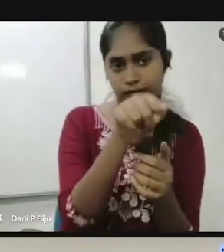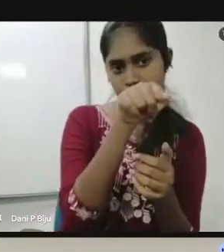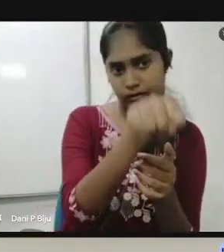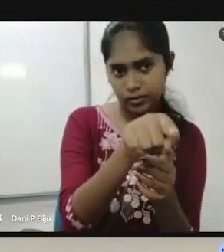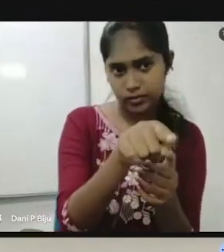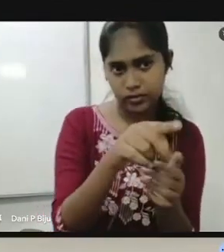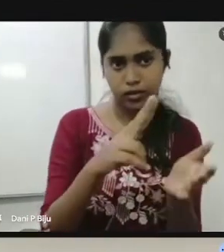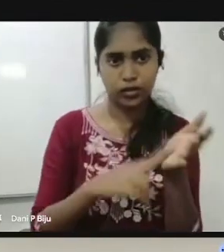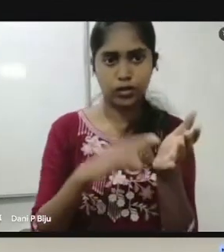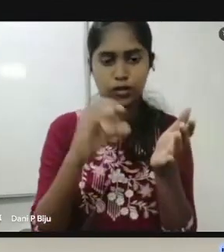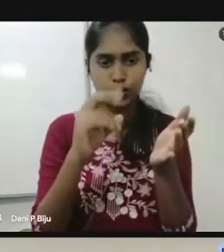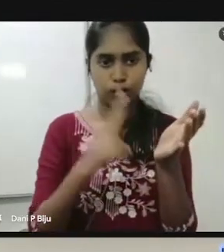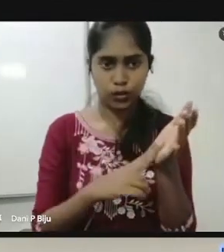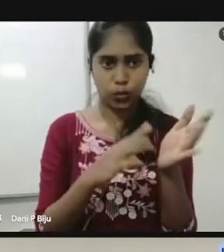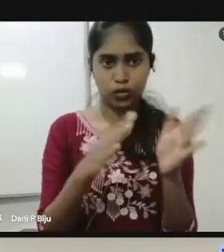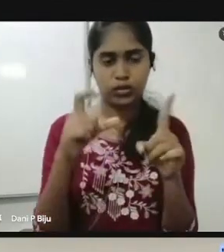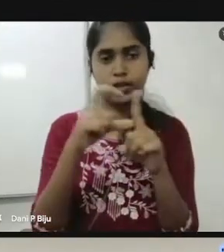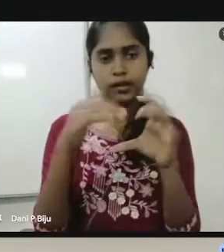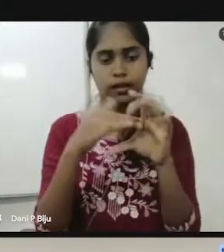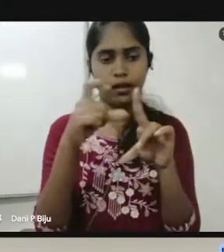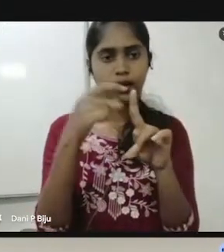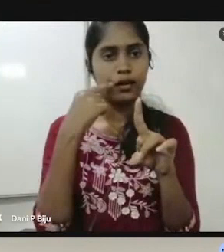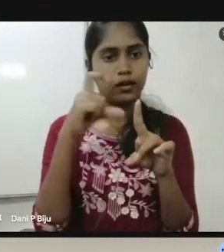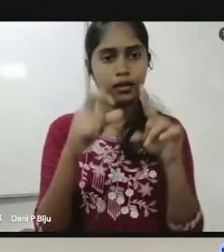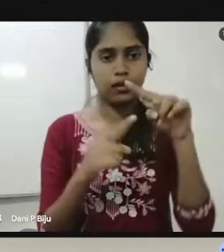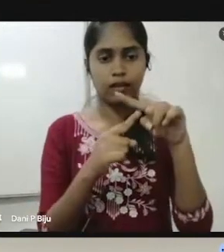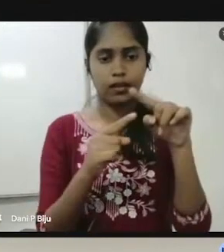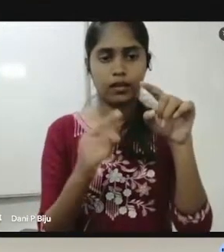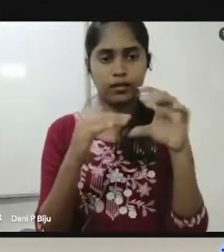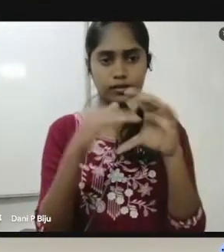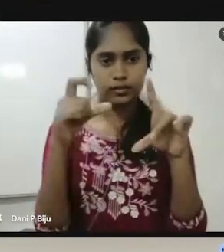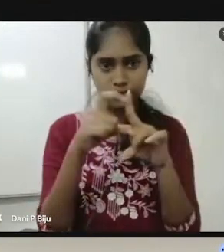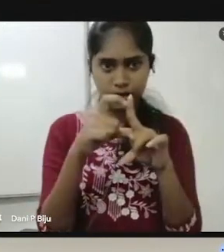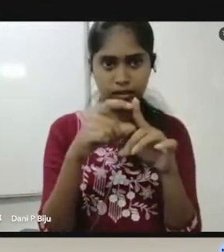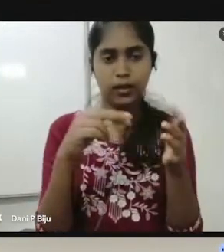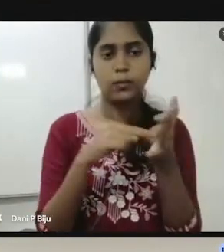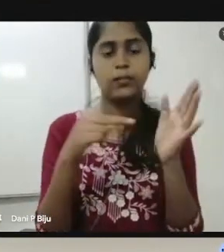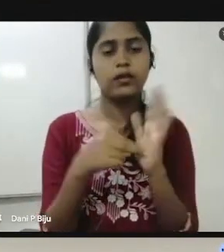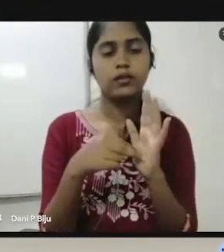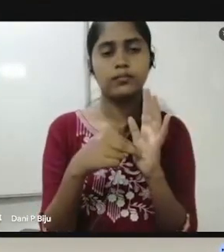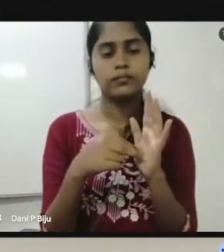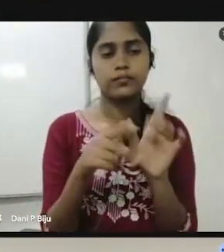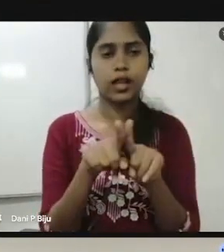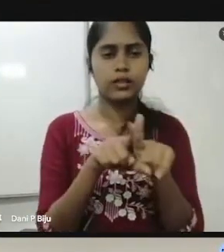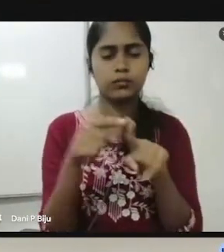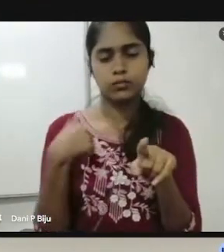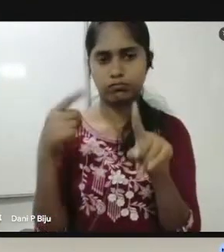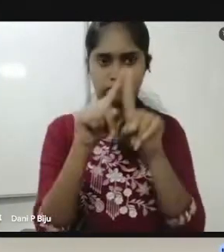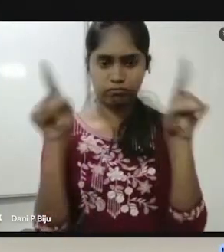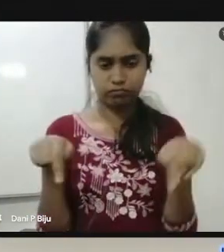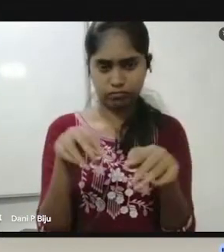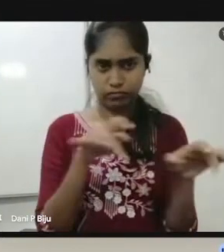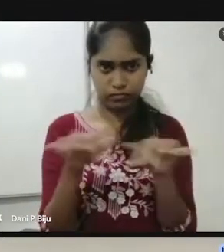നോൺ ഡെഡിക്കേറ്റഡ് സ്പീച്ച് ജനറേറ്റിംഗ് ഡിവൈസസ് ആണ്. നോൺ ഡെഡിക്കേറ്റഡ് എന്ന് ഉദ്ദേശിക്കുന്നത് നമുക്ക് ഇപ്പോൾ കമ്പ്യൂട്ടറോ നമ്മുടെ